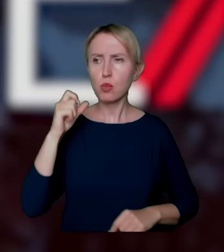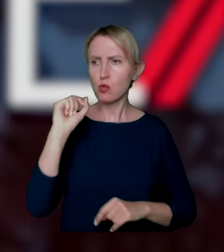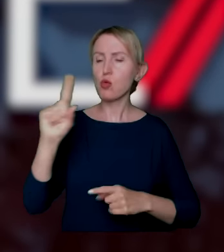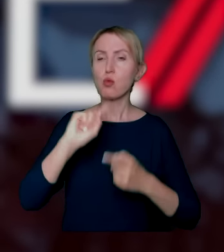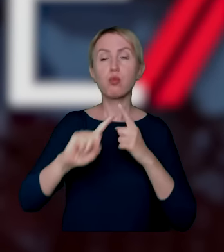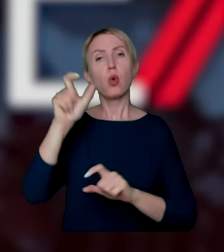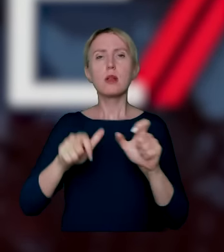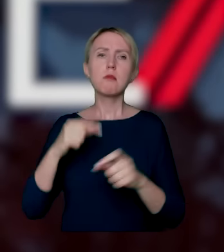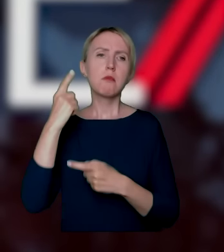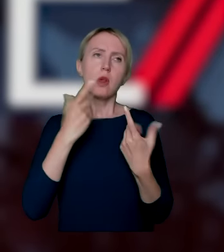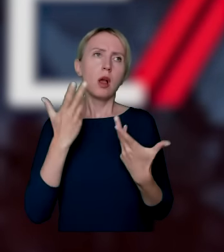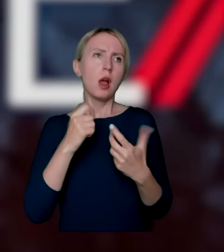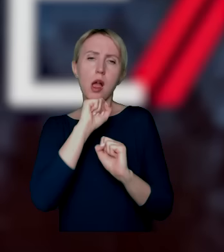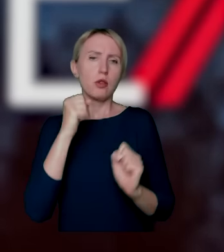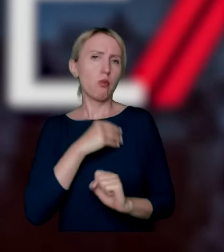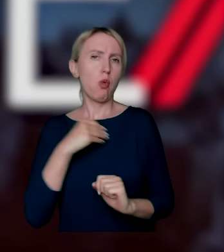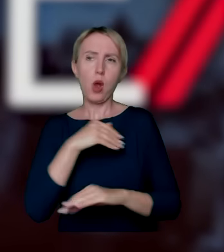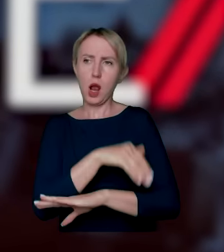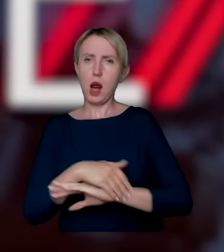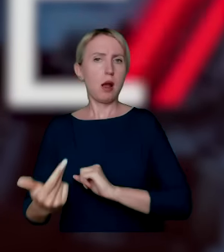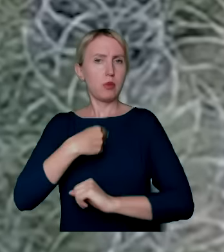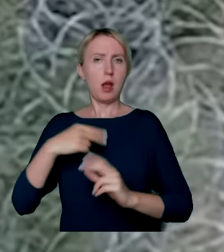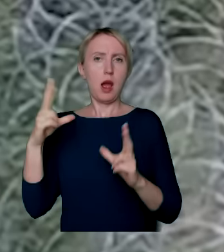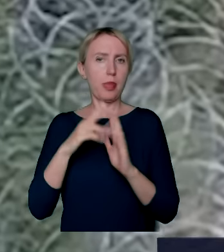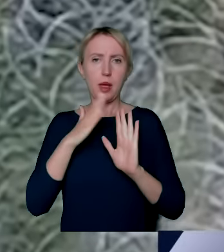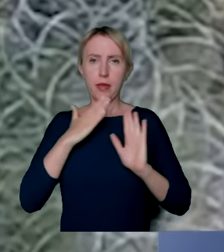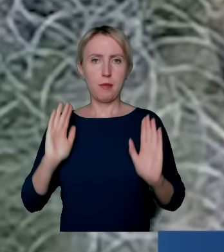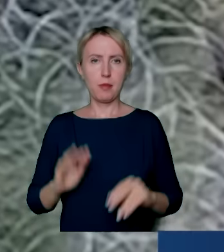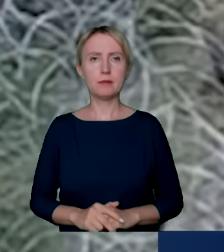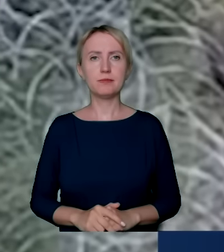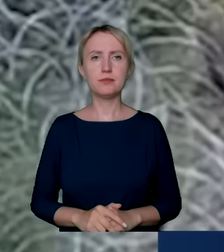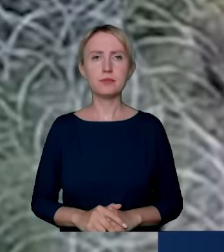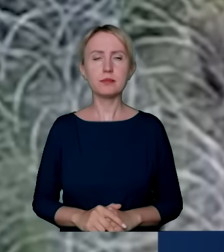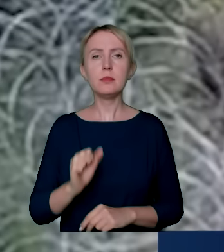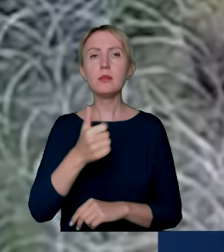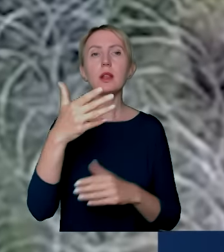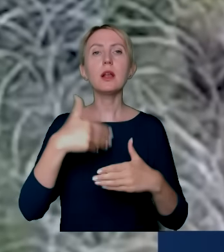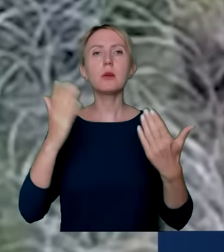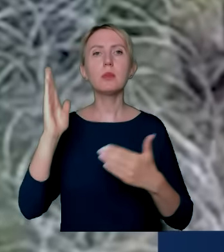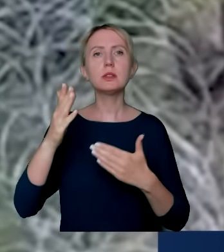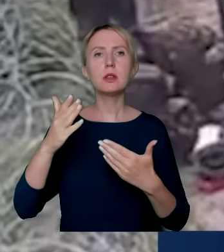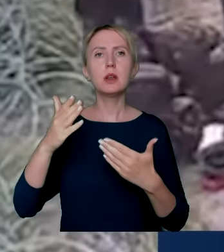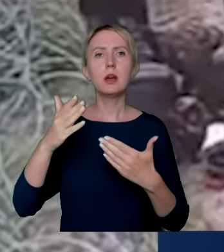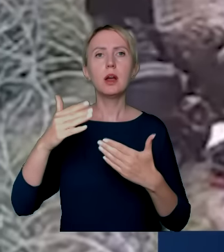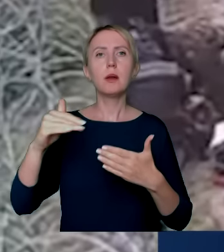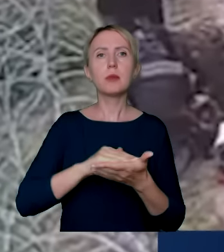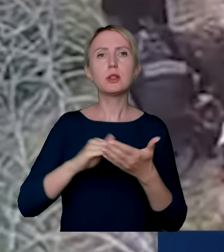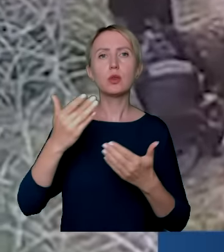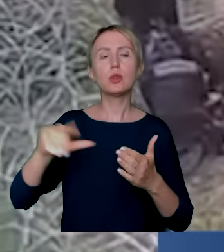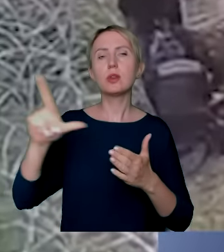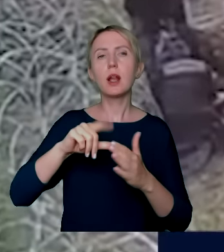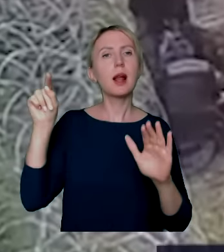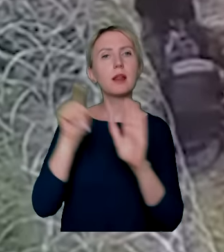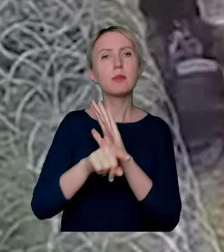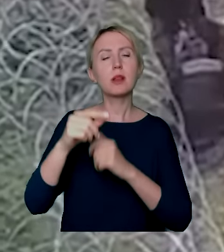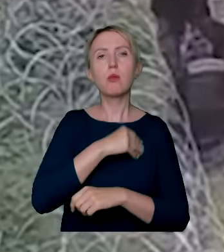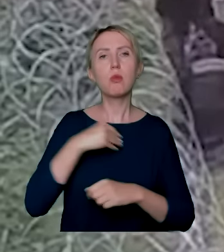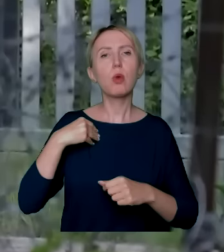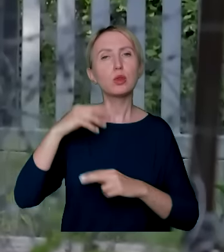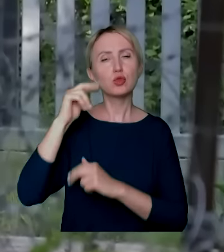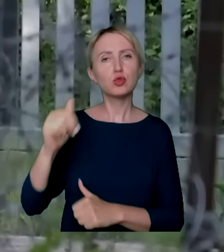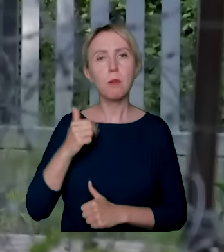że nikt polskiej granicy nie atakuje. Za kilka dni minie miesiąc od fatalnego ataku nielegalnego migranta na polskiego żołnierza